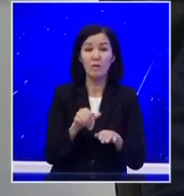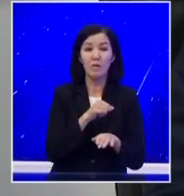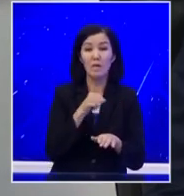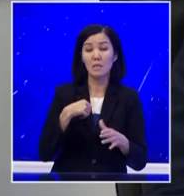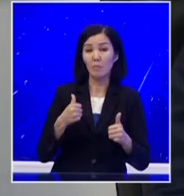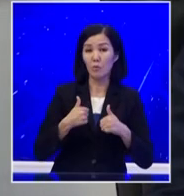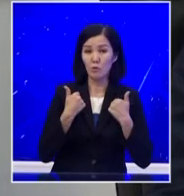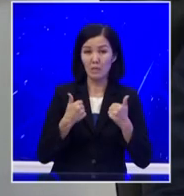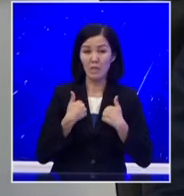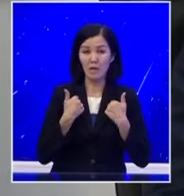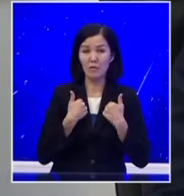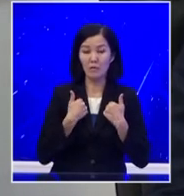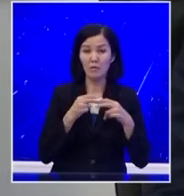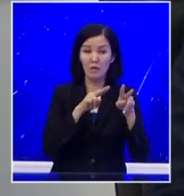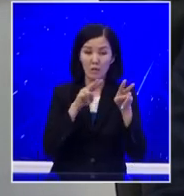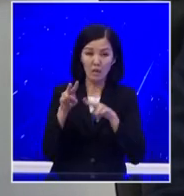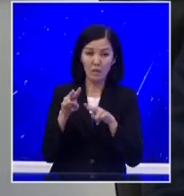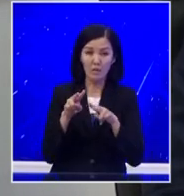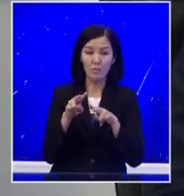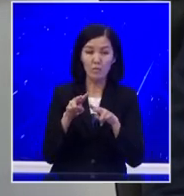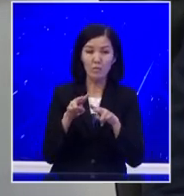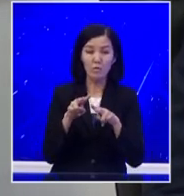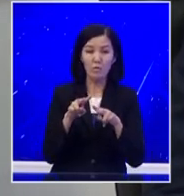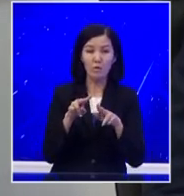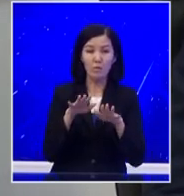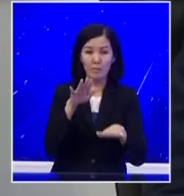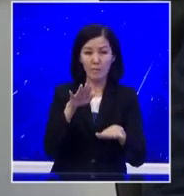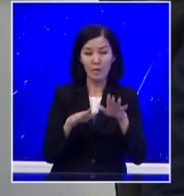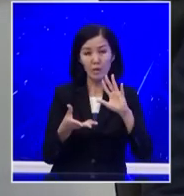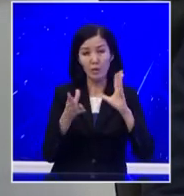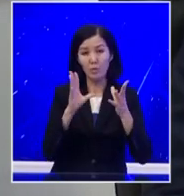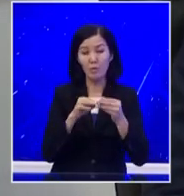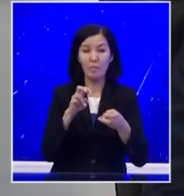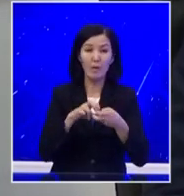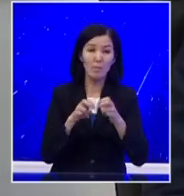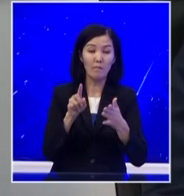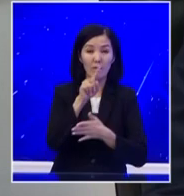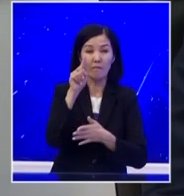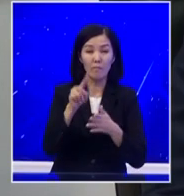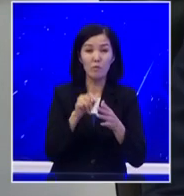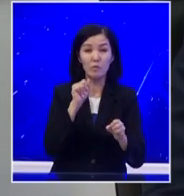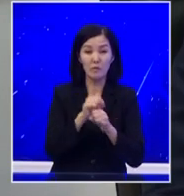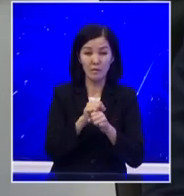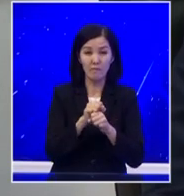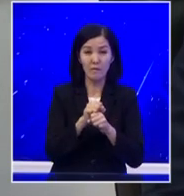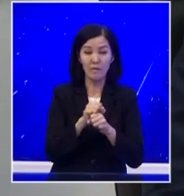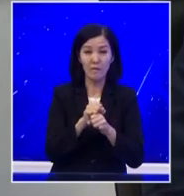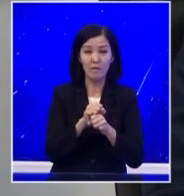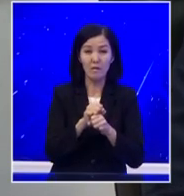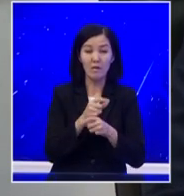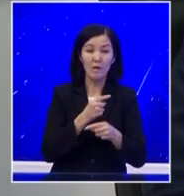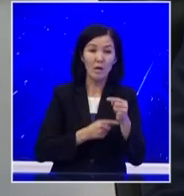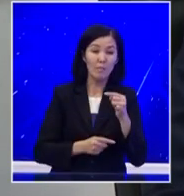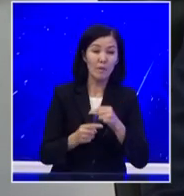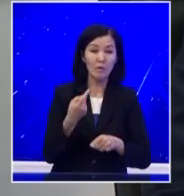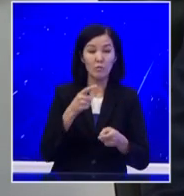это контролирую то есть мониторе когда проблемный вопрос закрываются они дают мне коллеги моей дает обратную